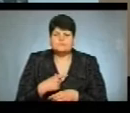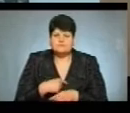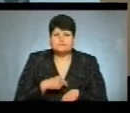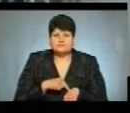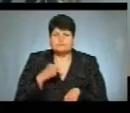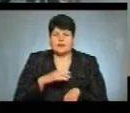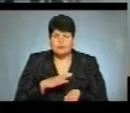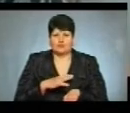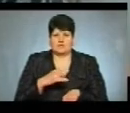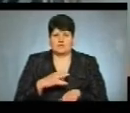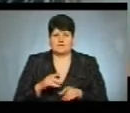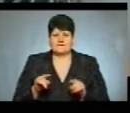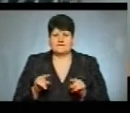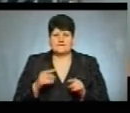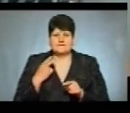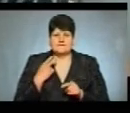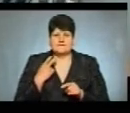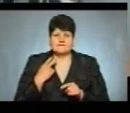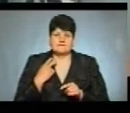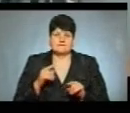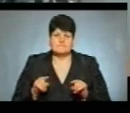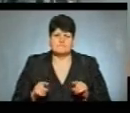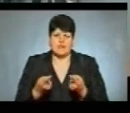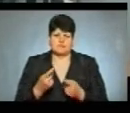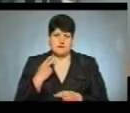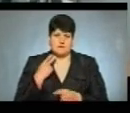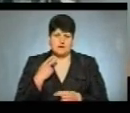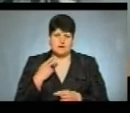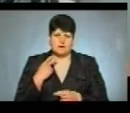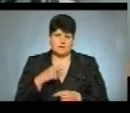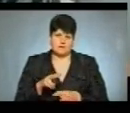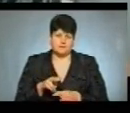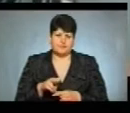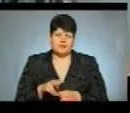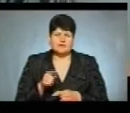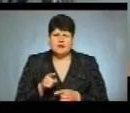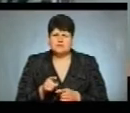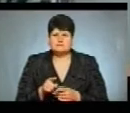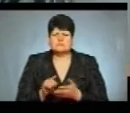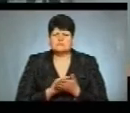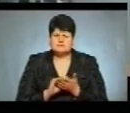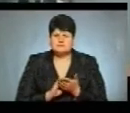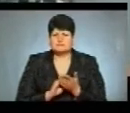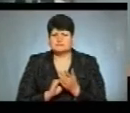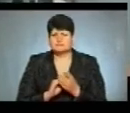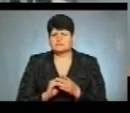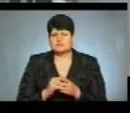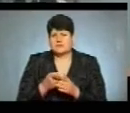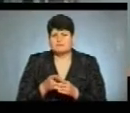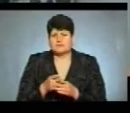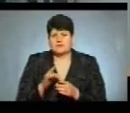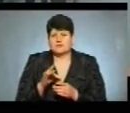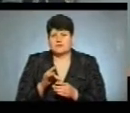в'язнями концтаборів, які знають, що це таке. Там унікальні архівні дані, статистика, ну, такі речі,